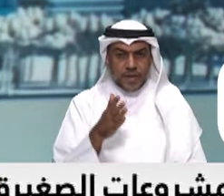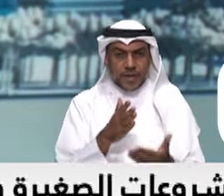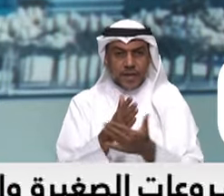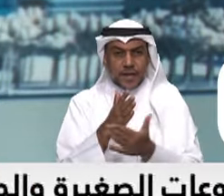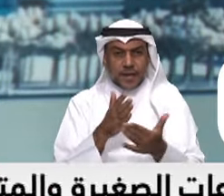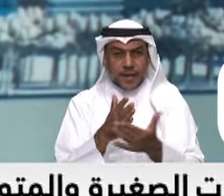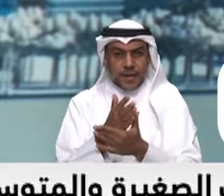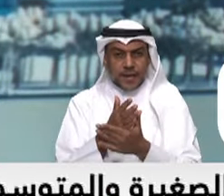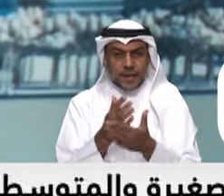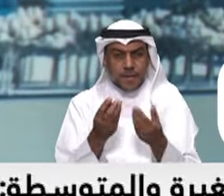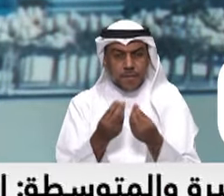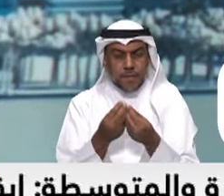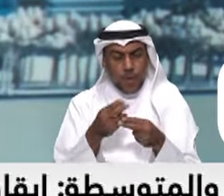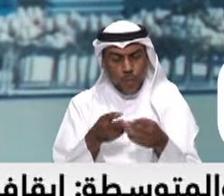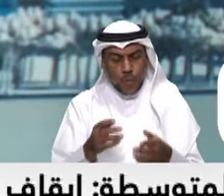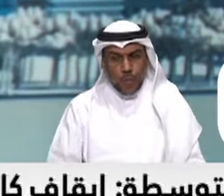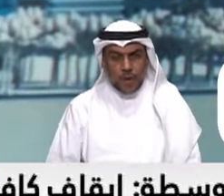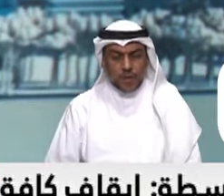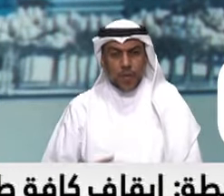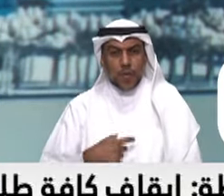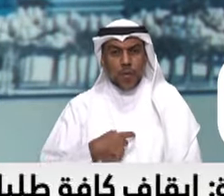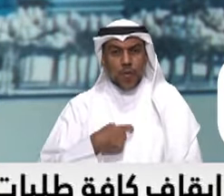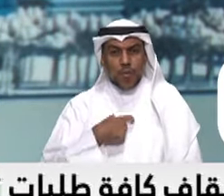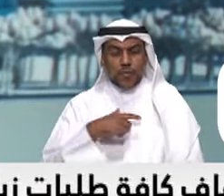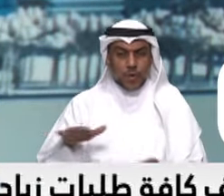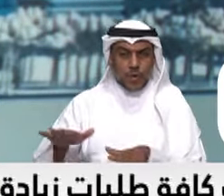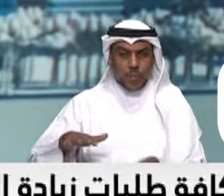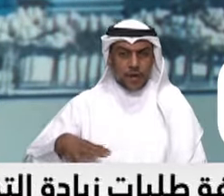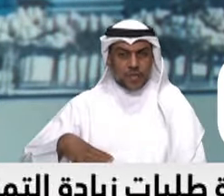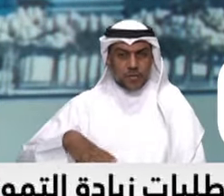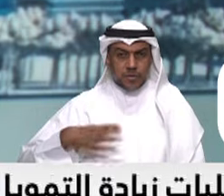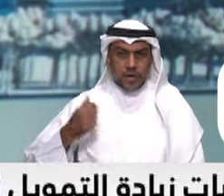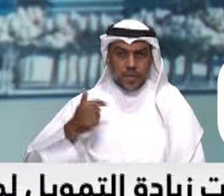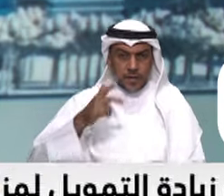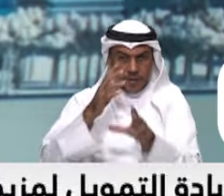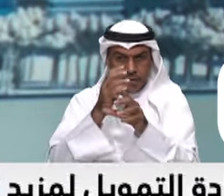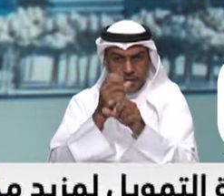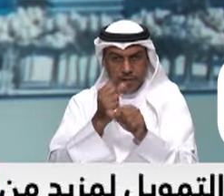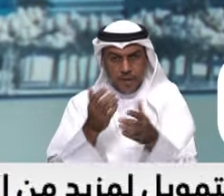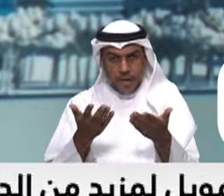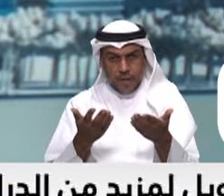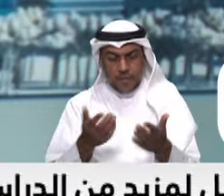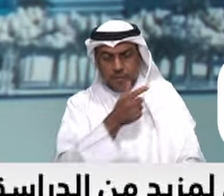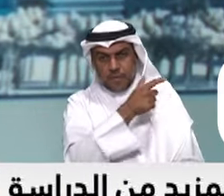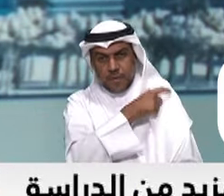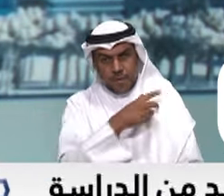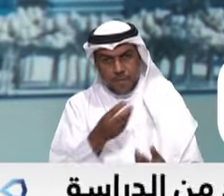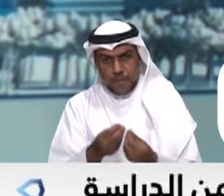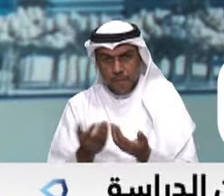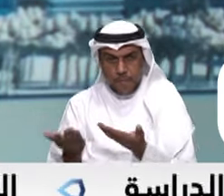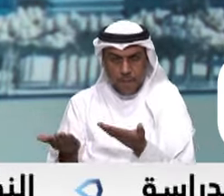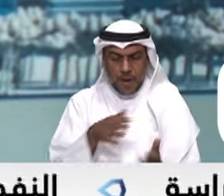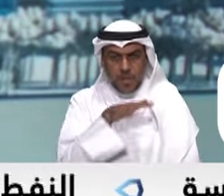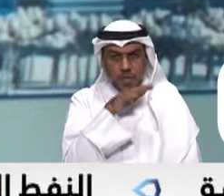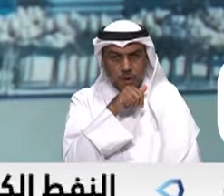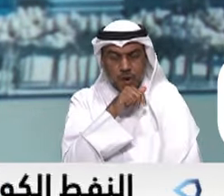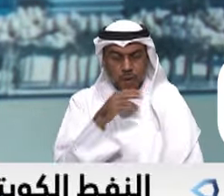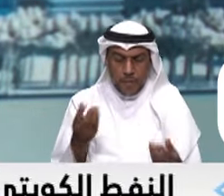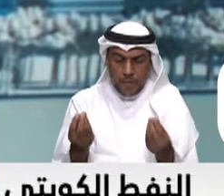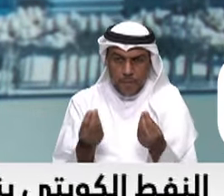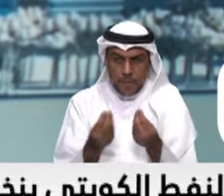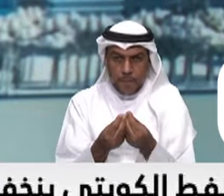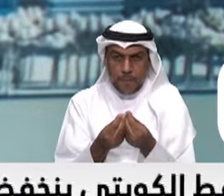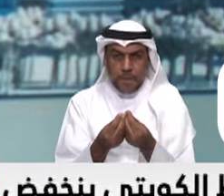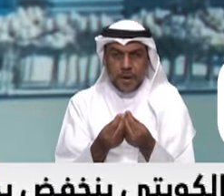عبد الله علي ليحيى ومدير مكتب سمو ولي العهد الفريق متقاعد جمال محمد للذهاب ووكيل الشؤون